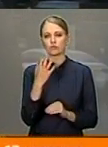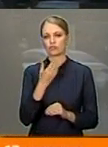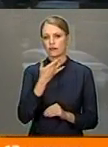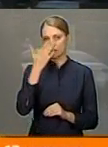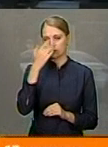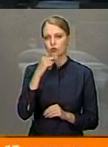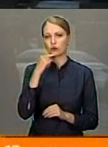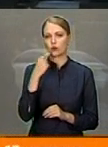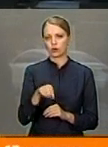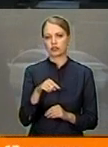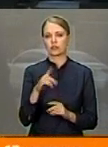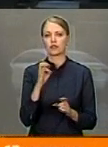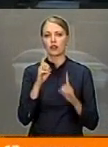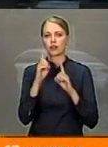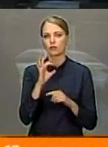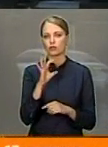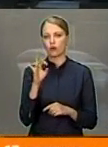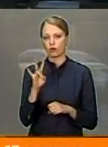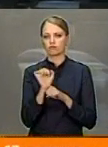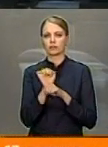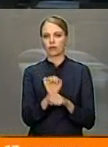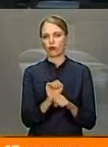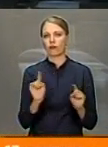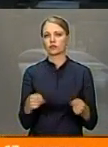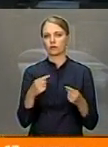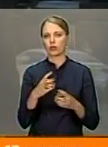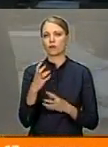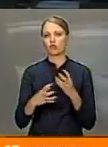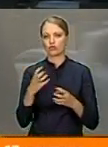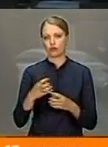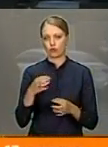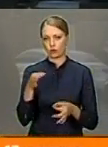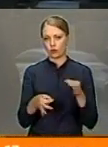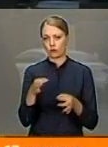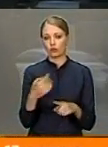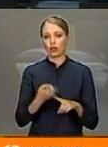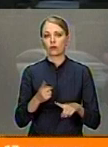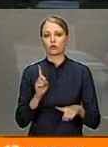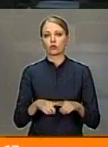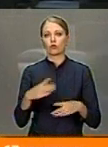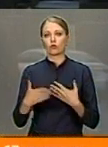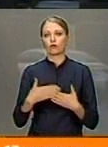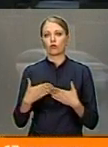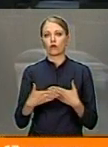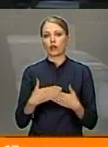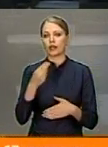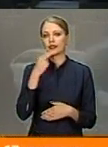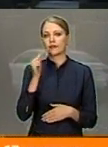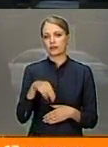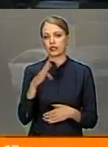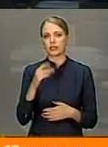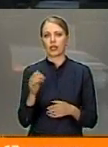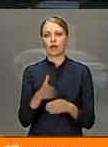влітку Росія на Радбезі ООН заблокувала створення міжнародного трибуналу. Тож покарання винних